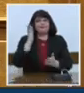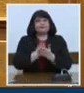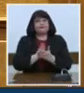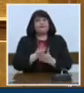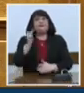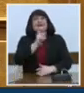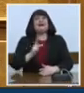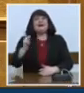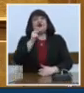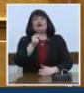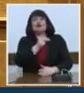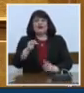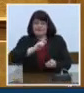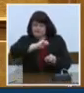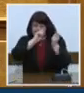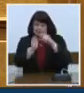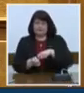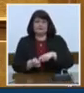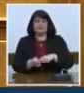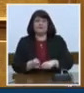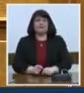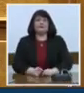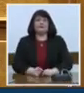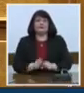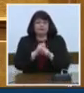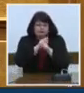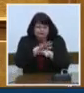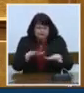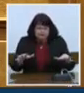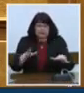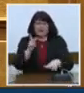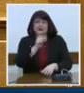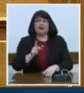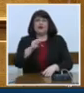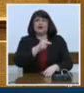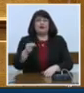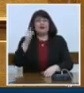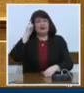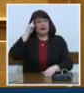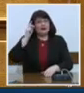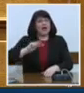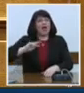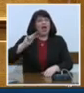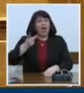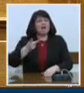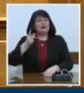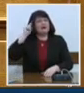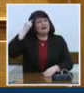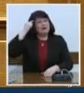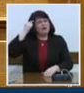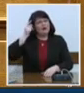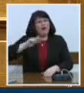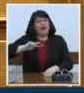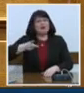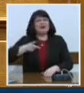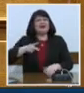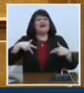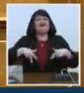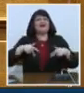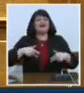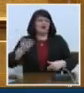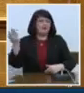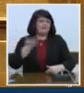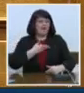θέμα εθνικών διαστάσεων σε ένα ύπουλο αντικυβερνητικό χτύπημα. Αλλά και σε ένα πλήγμα,